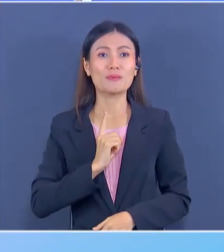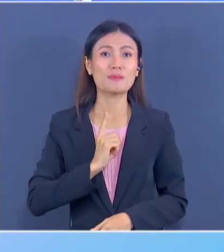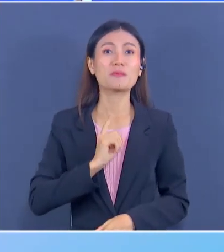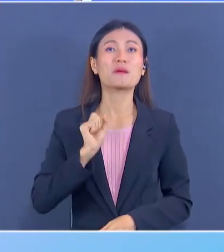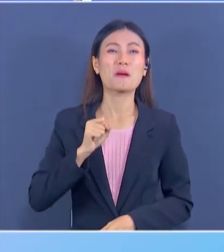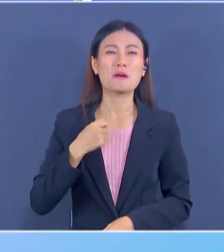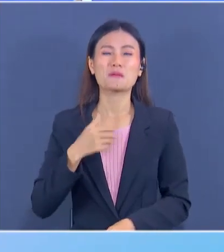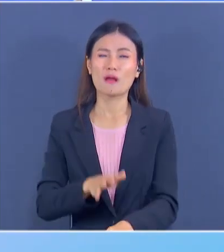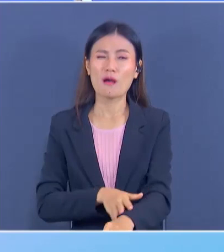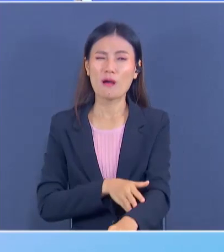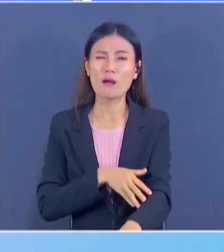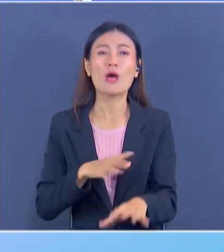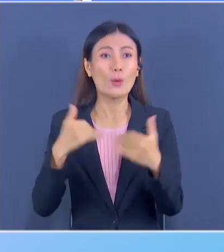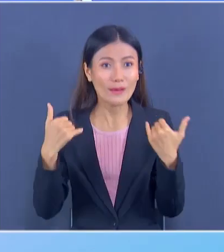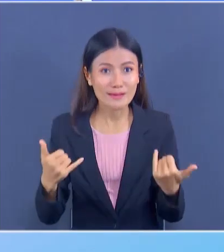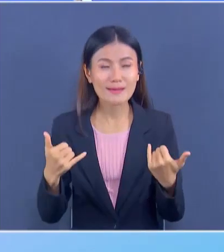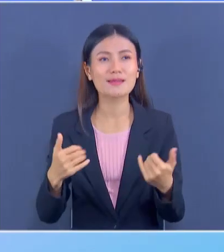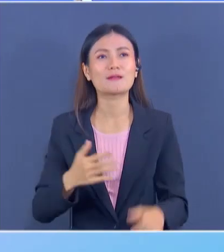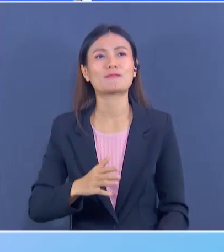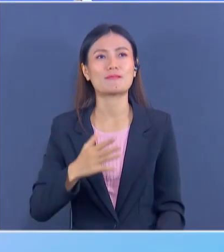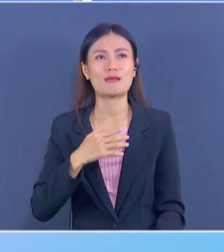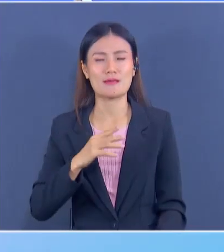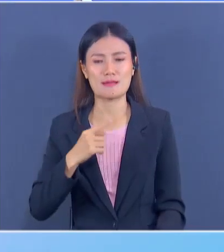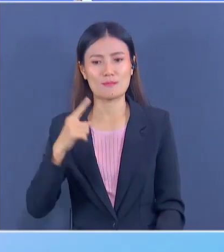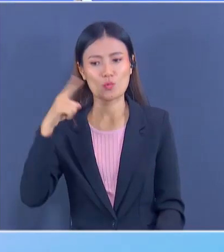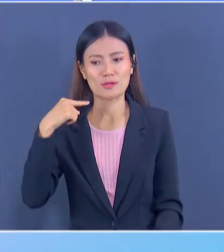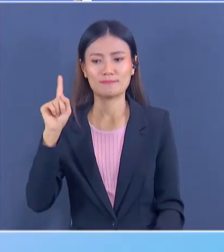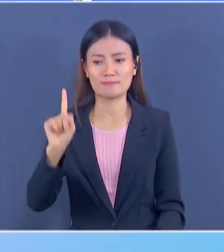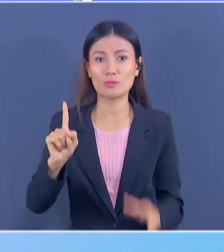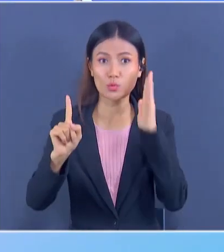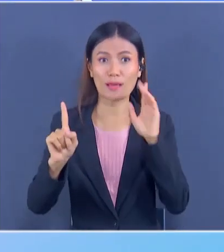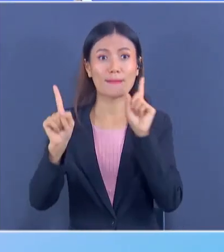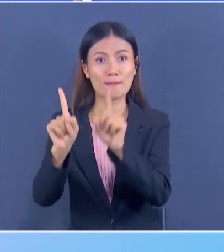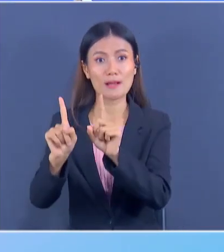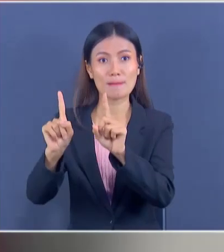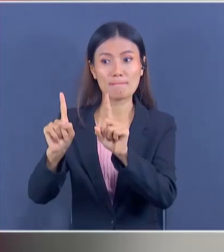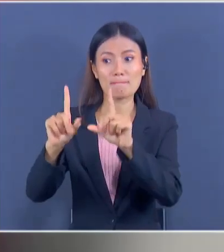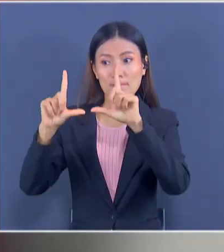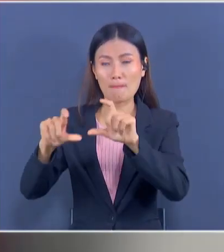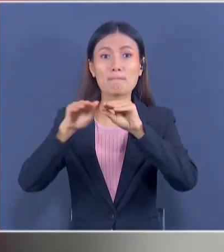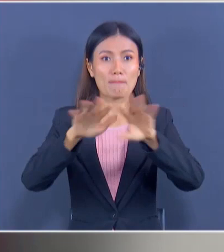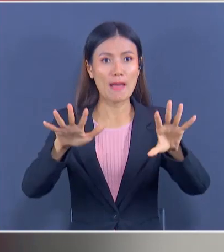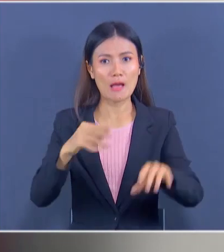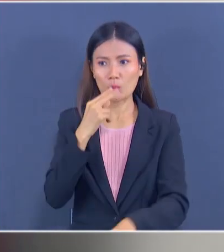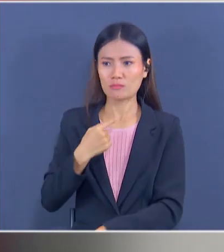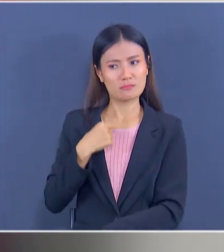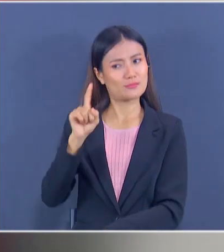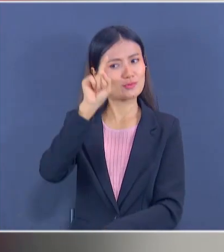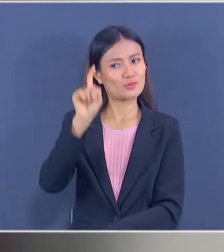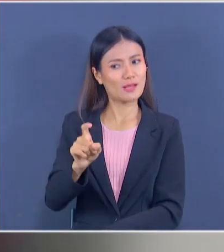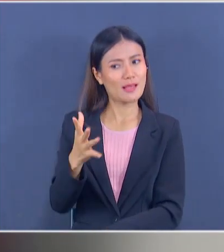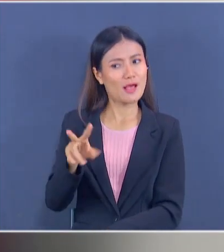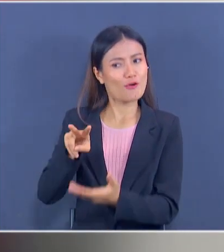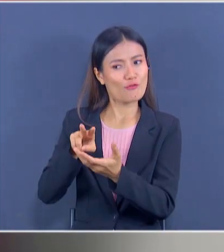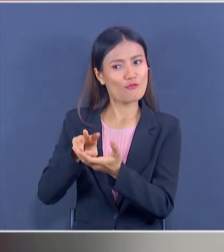ายแบบคนหนึ่งนะคะจนหลายคนก็ลุ้นเลยค่ะว่านี่เป็นการเปิดตัวความรักครั้งใหม่หรือเปล่าคะเนี่ยเป็นโสดมานานหล